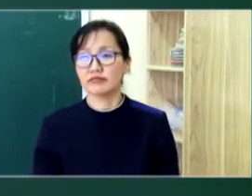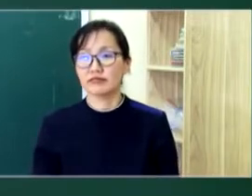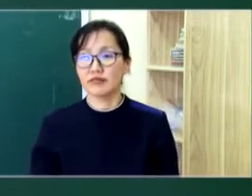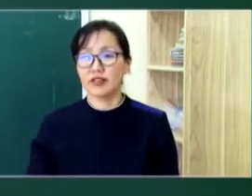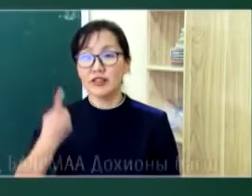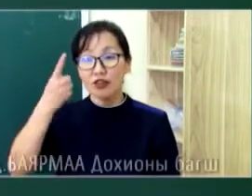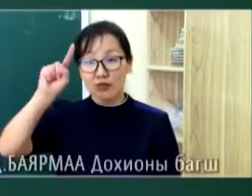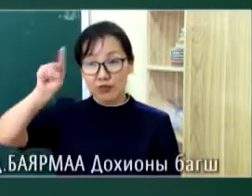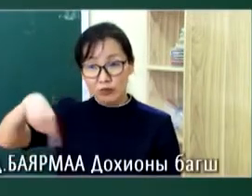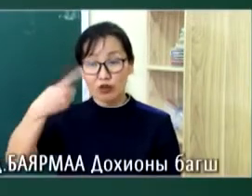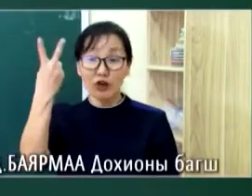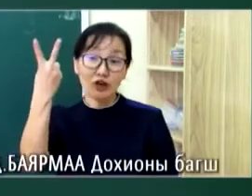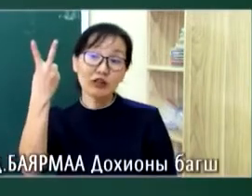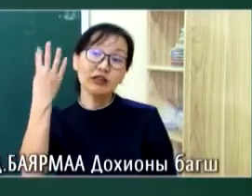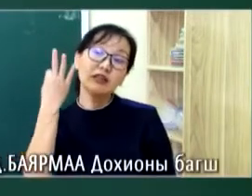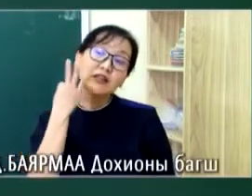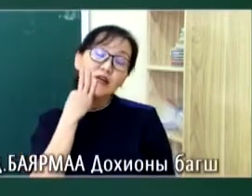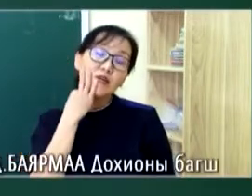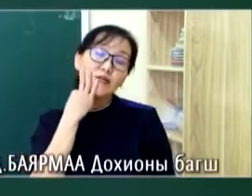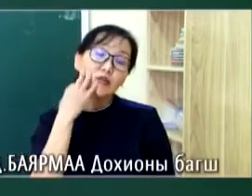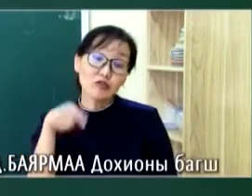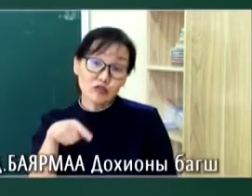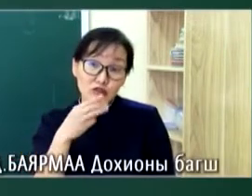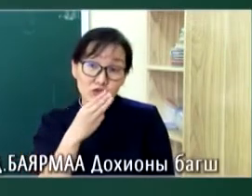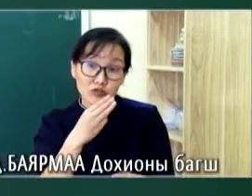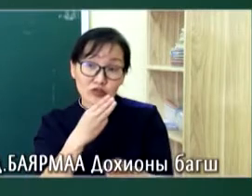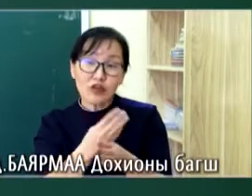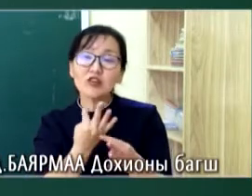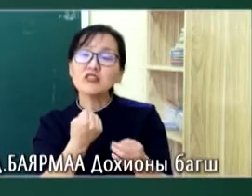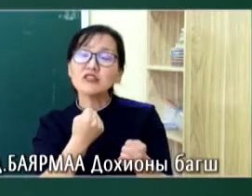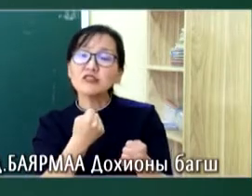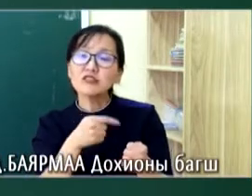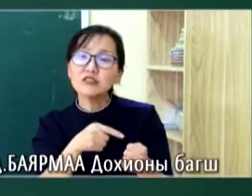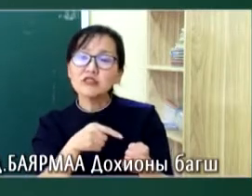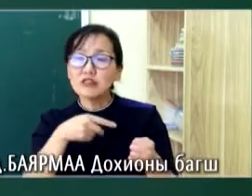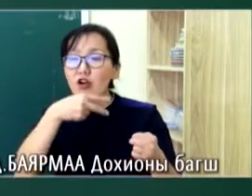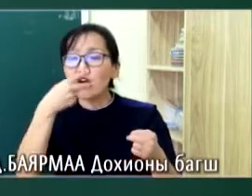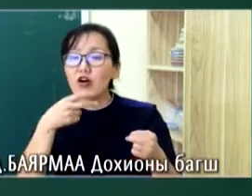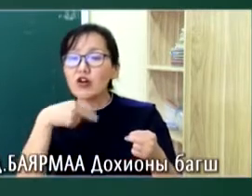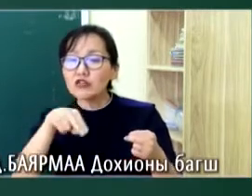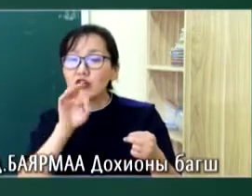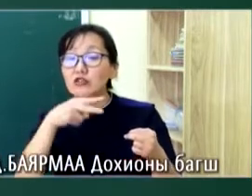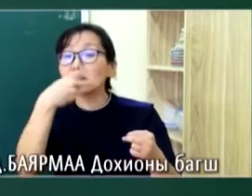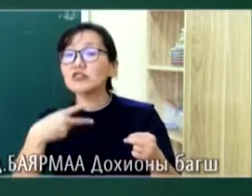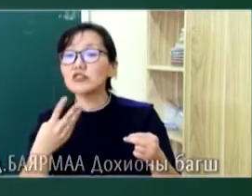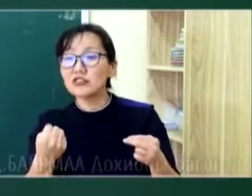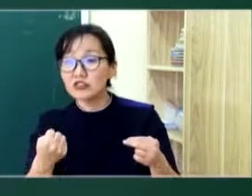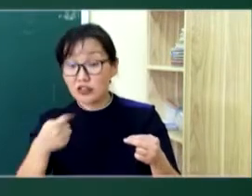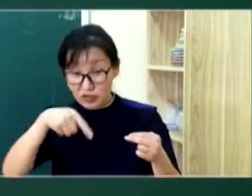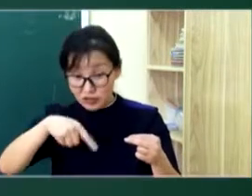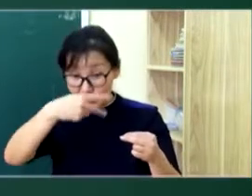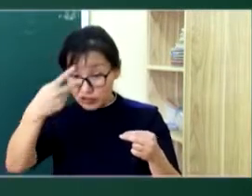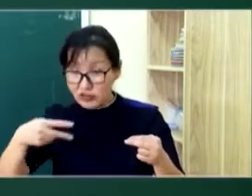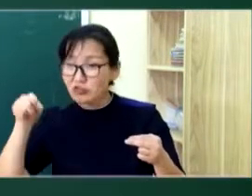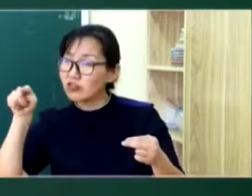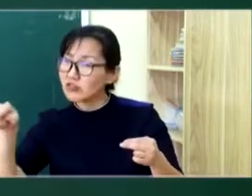128 гэдэг тоог томилъё. За 10-ийн хэсгээр томилох гэж байгаа учраас 10-ийн хэсгийн оронгоо бид нар их сайн харах ёстой. Эхлээд